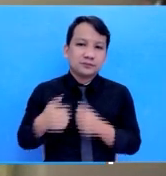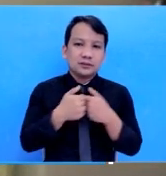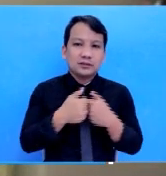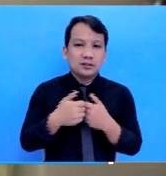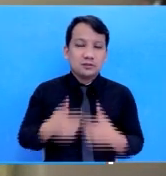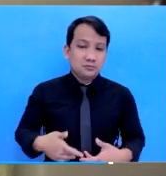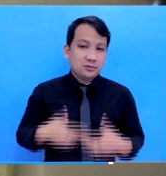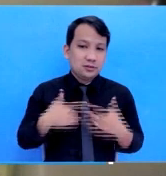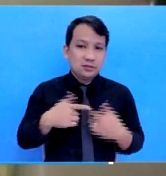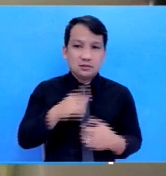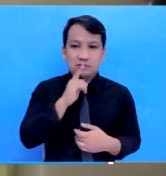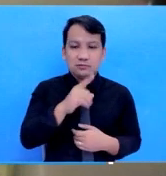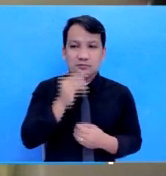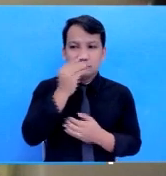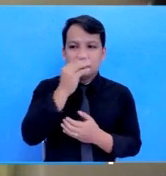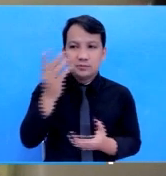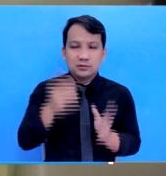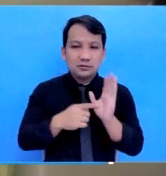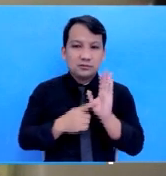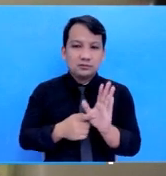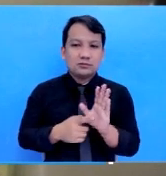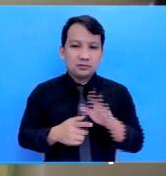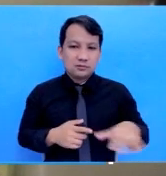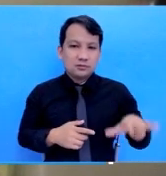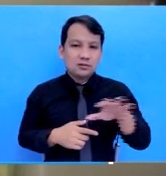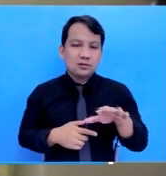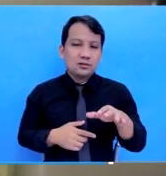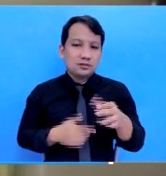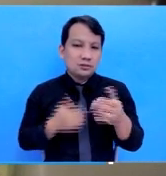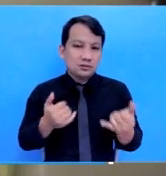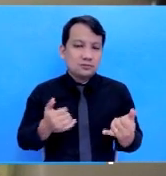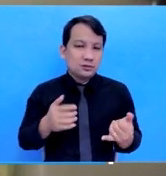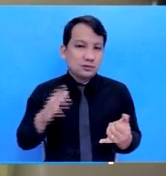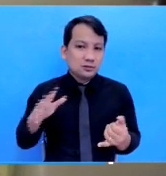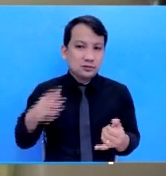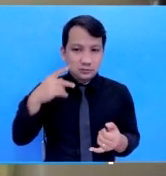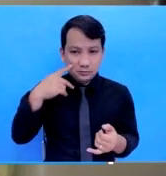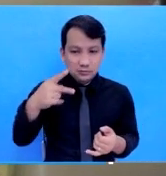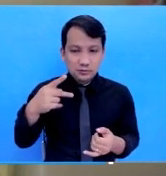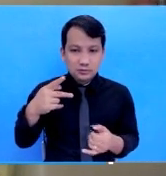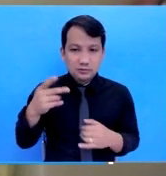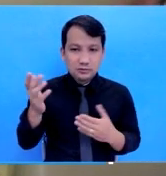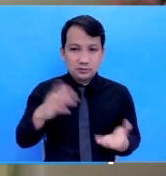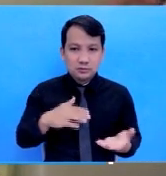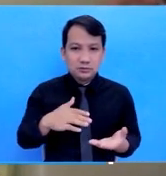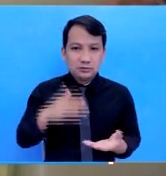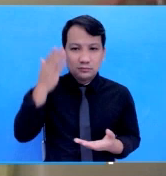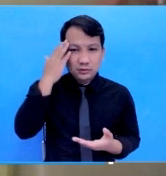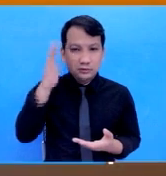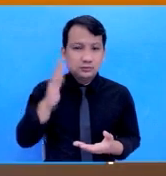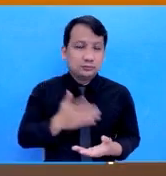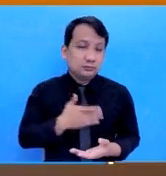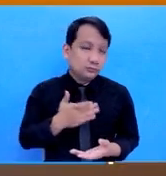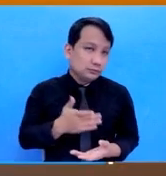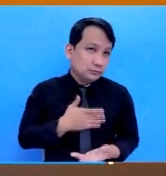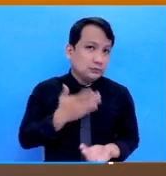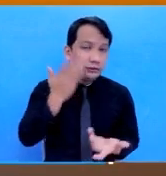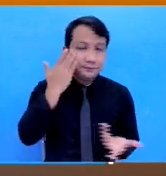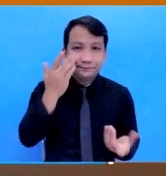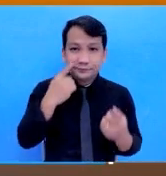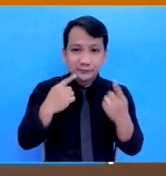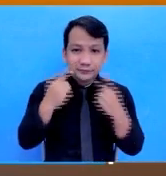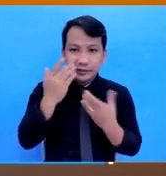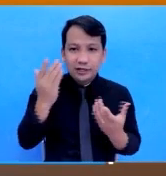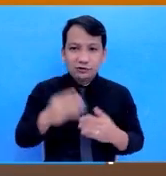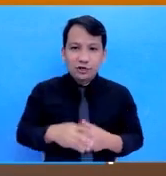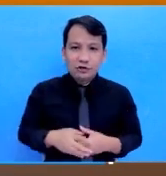na. Pero nung itong nawala si Pia, di ko alam mararamdaman ko. Nito lang